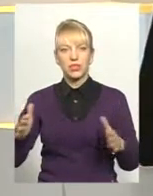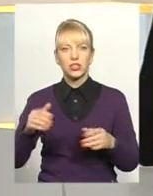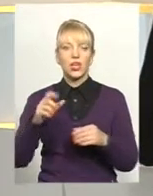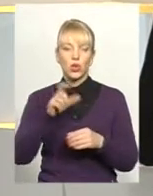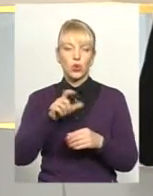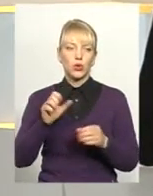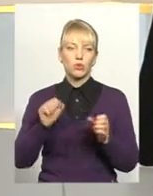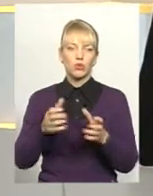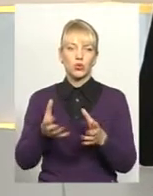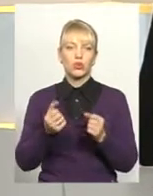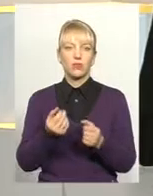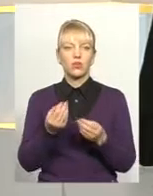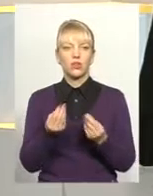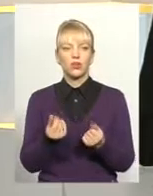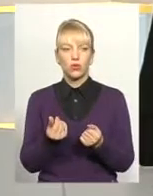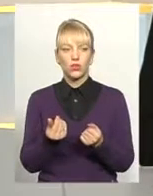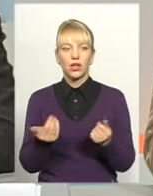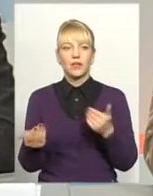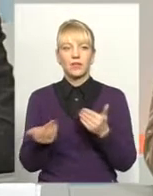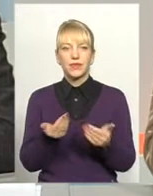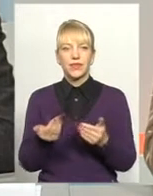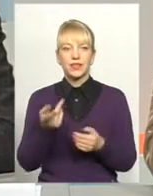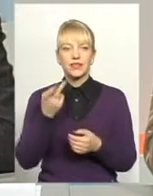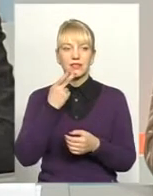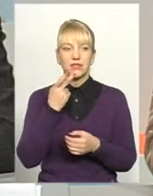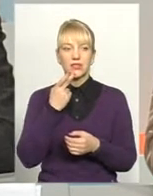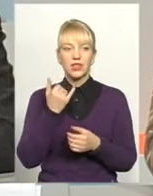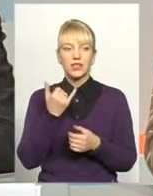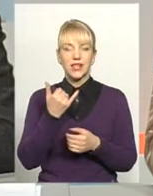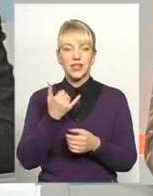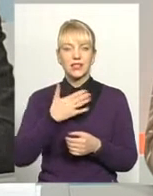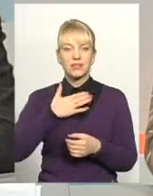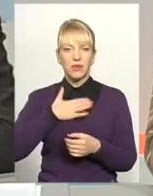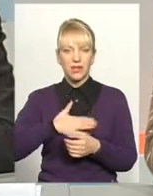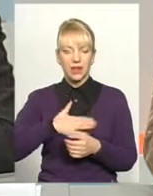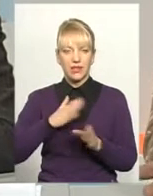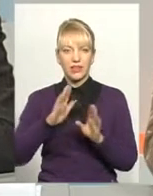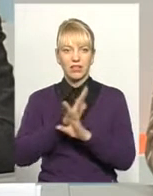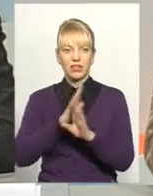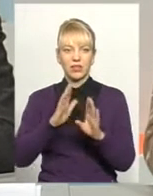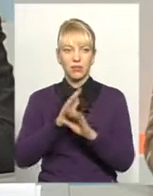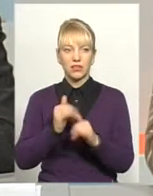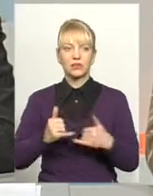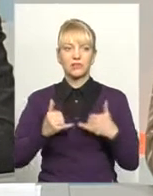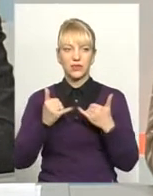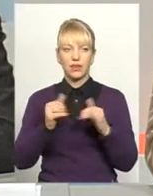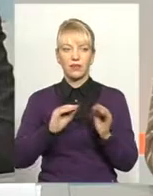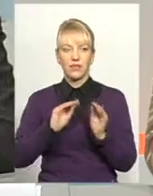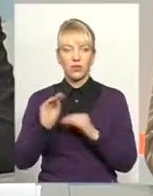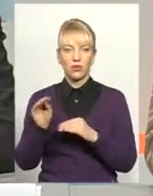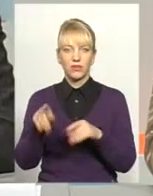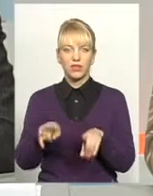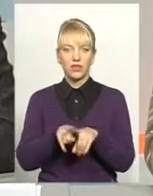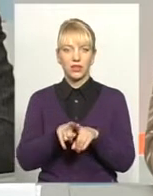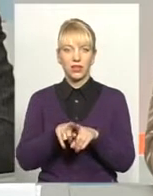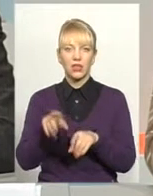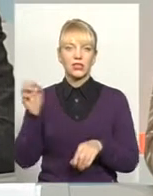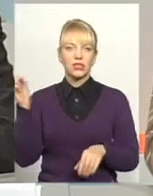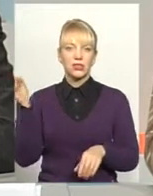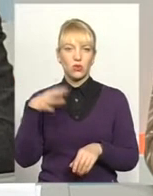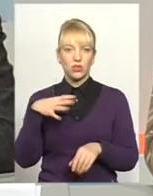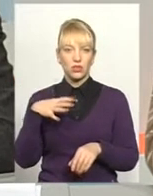отримувати ті кошти, що є. І зазвичай зараз дуже сприятливий клімат для встановлення таких